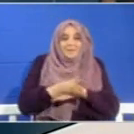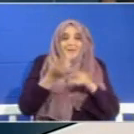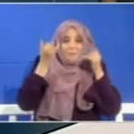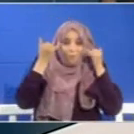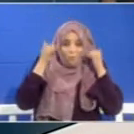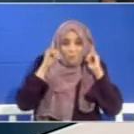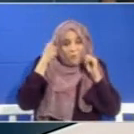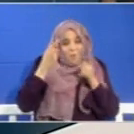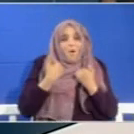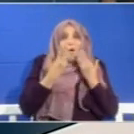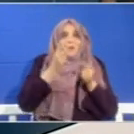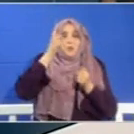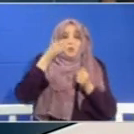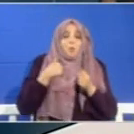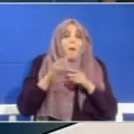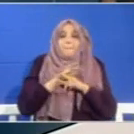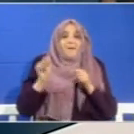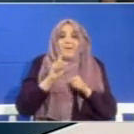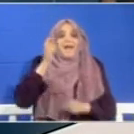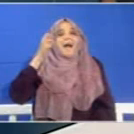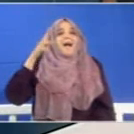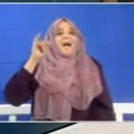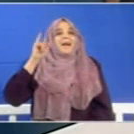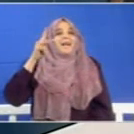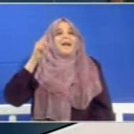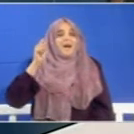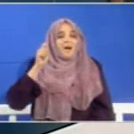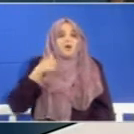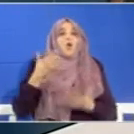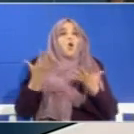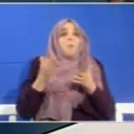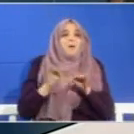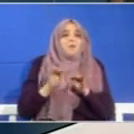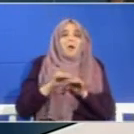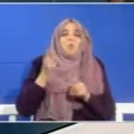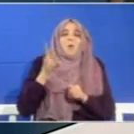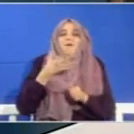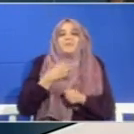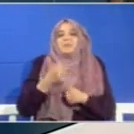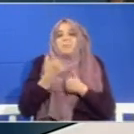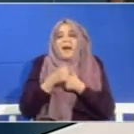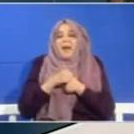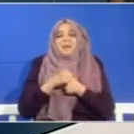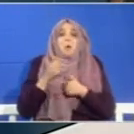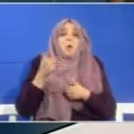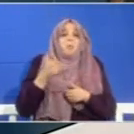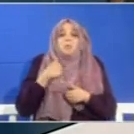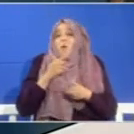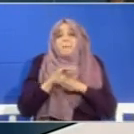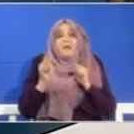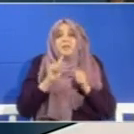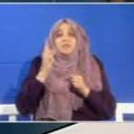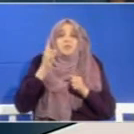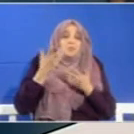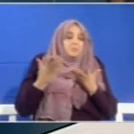ما ان شاء الله. لو تحب لك ندير كما ندير سقسي الشيخ برك ما هي. ان شاء الله. ان شاء الله، الله يحفظهم لك ويبارك فيهم. ان شاء